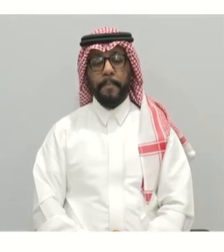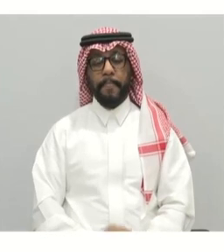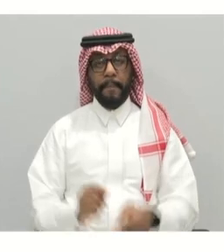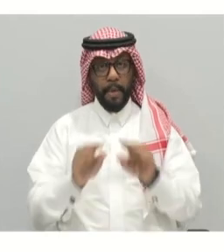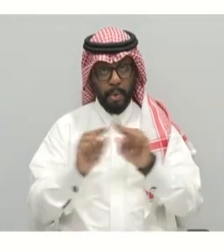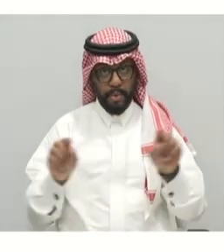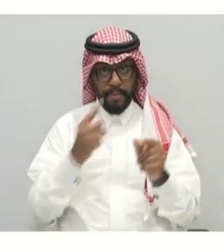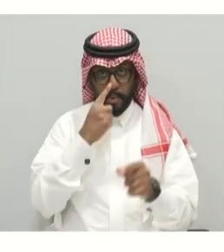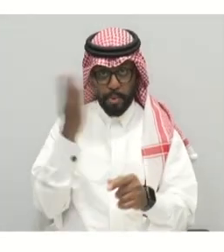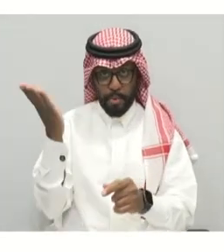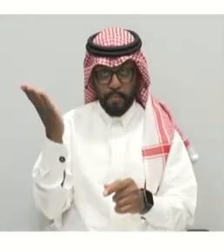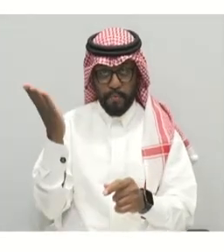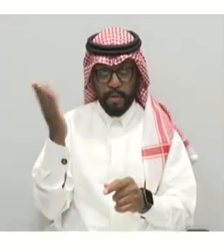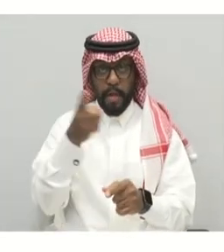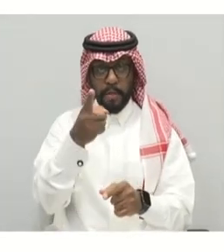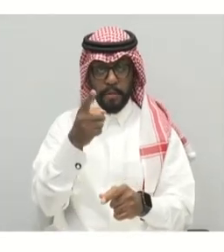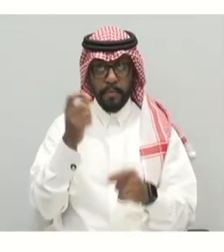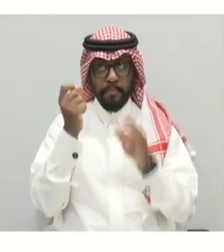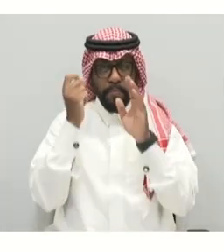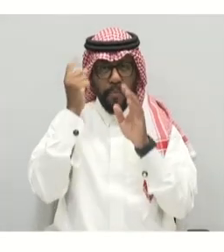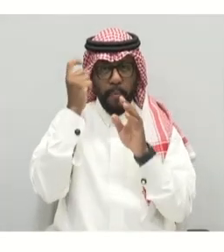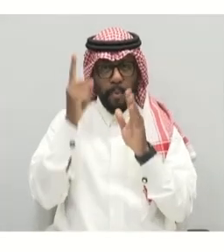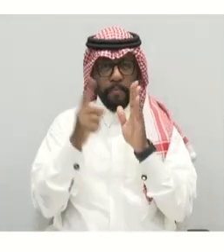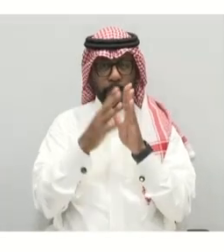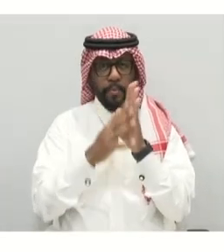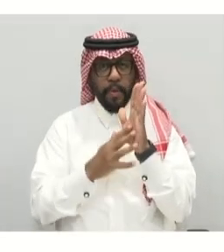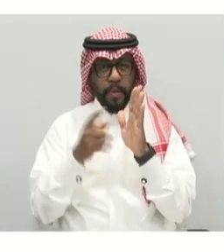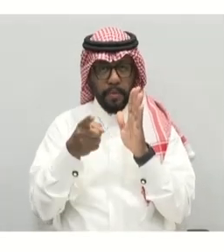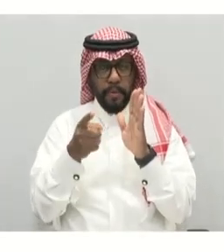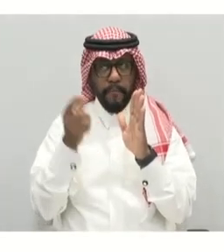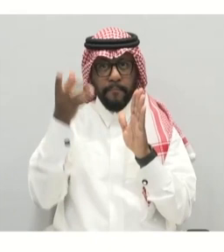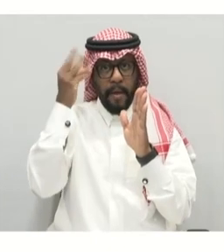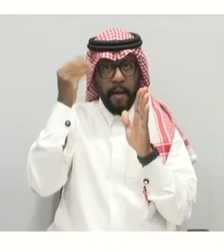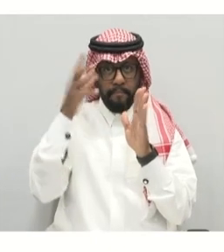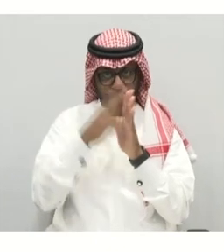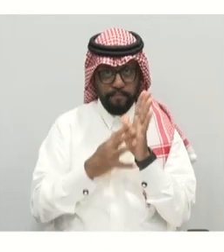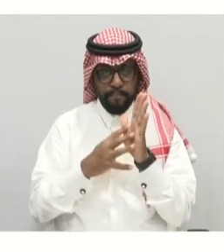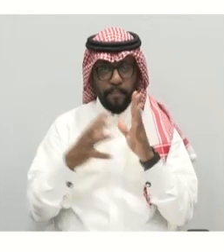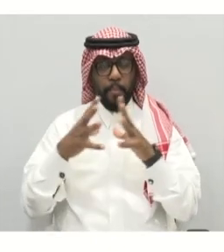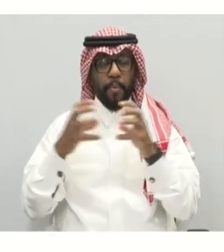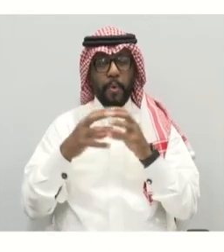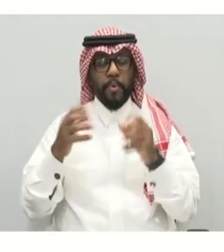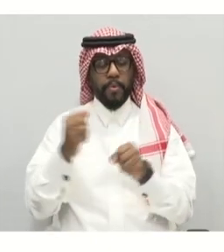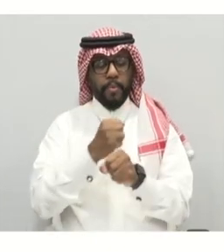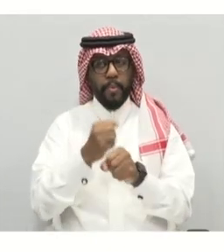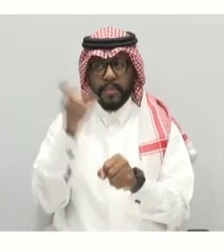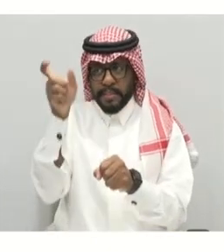يتوقع من الطالب والطالبه ان يبين مفهوم المواطن الصالح